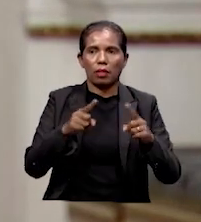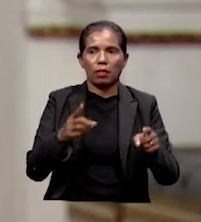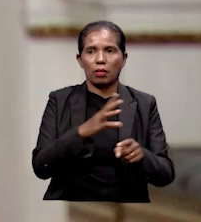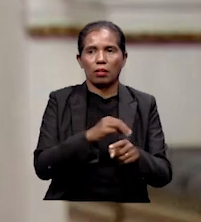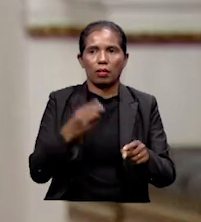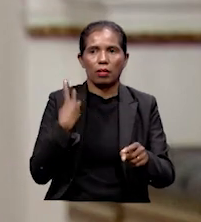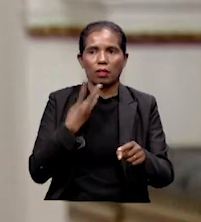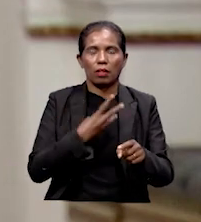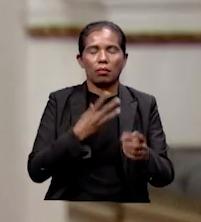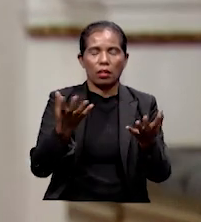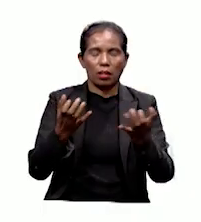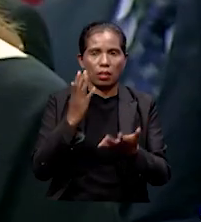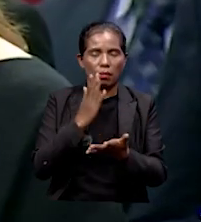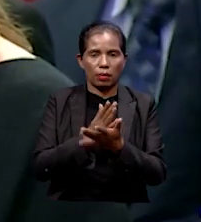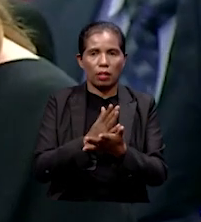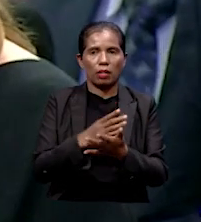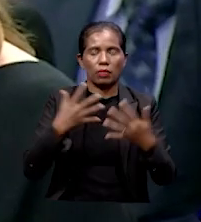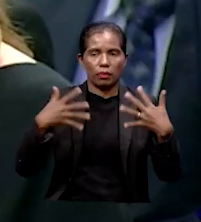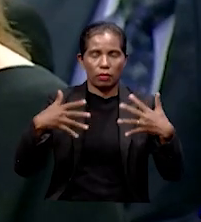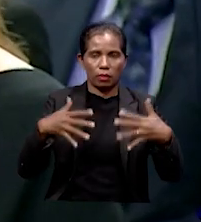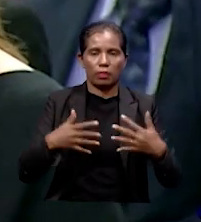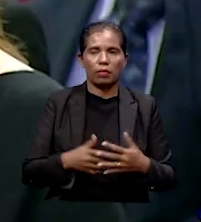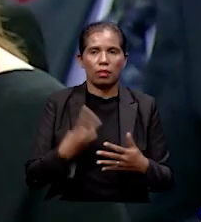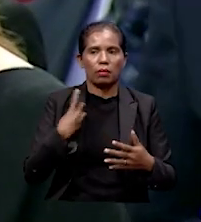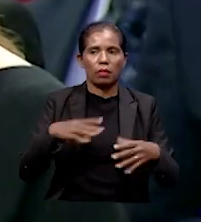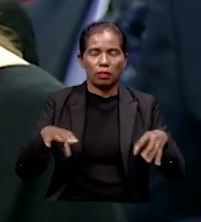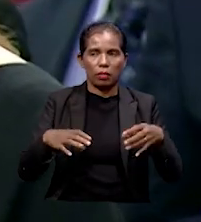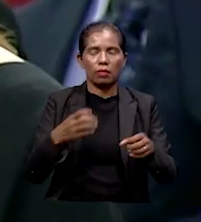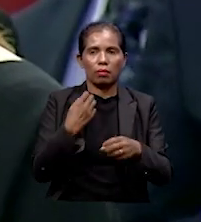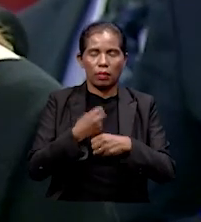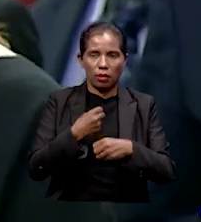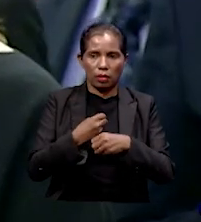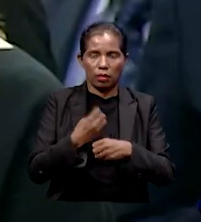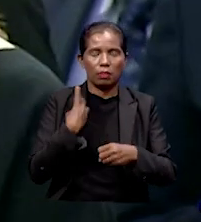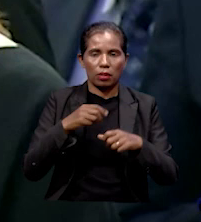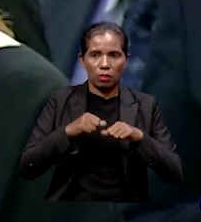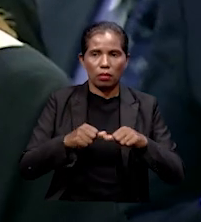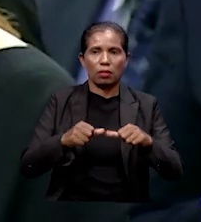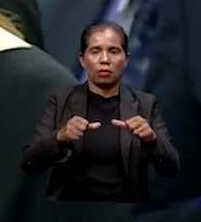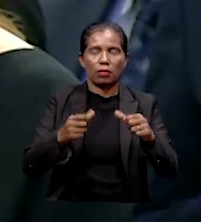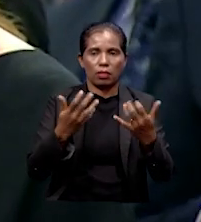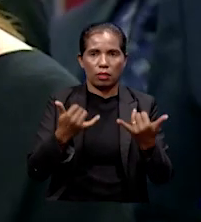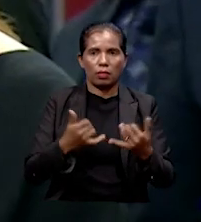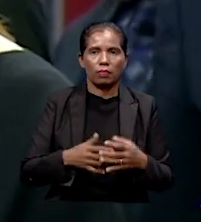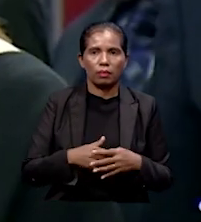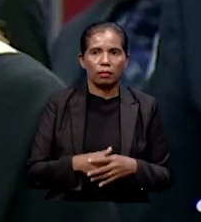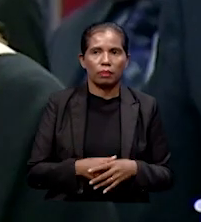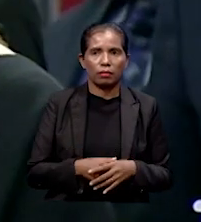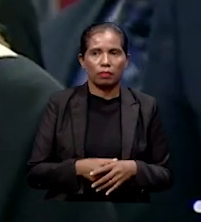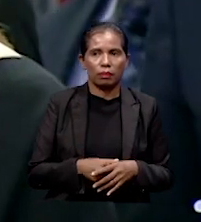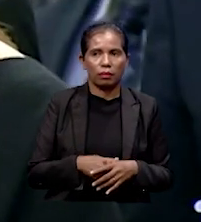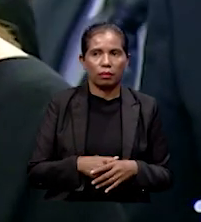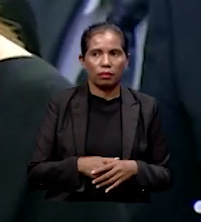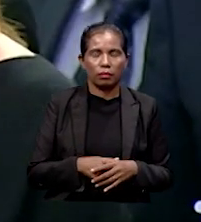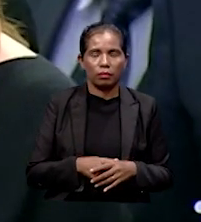contrario, ami hakarak atu haparafunum. Ami esforzu makas ba idane, ami se continua esforzu ba idane. Mihavik военного